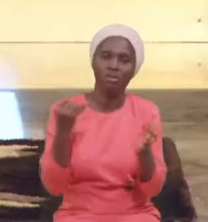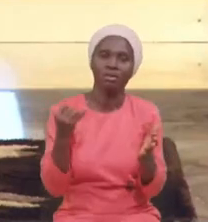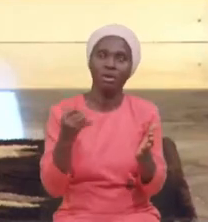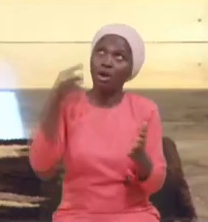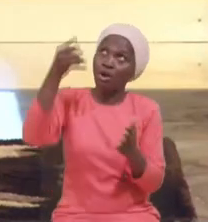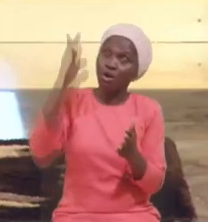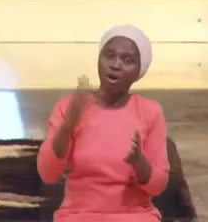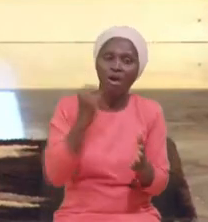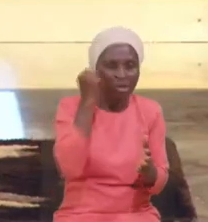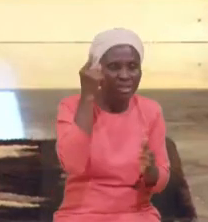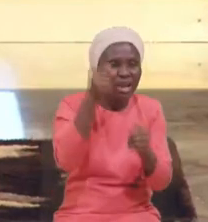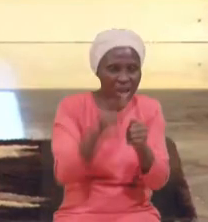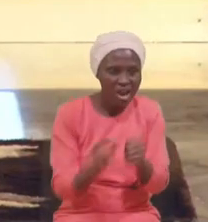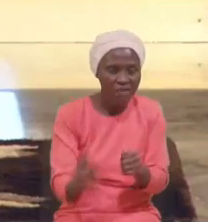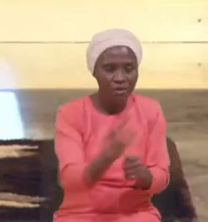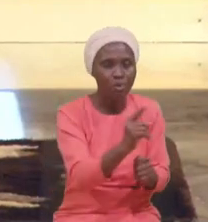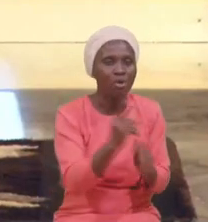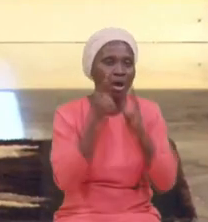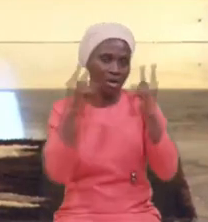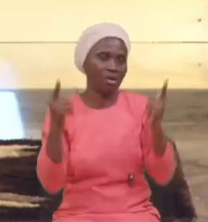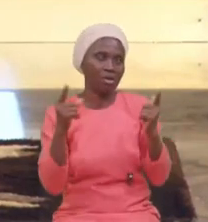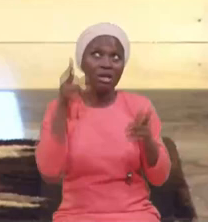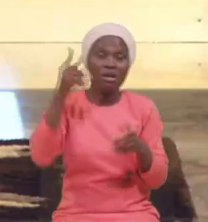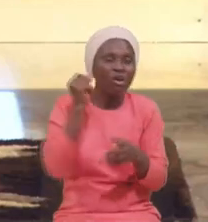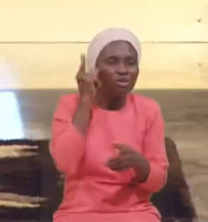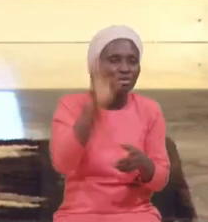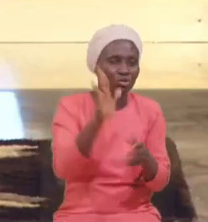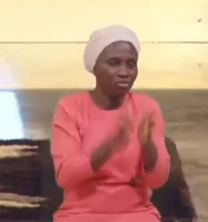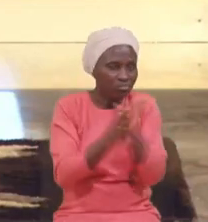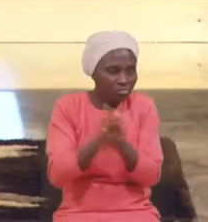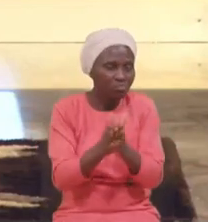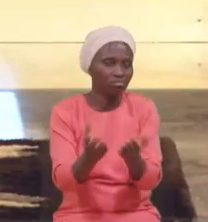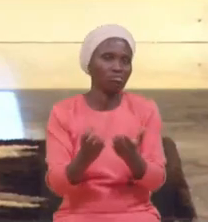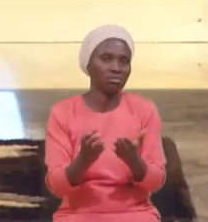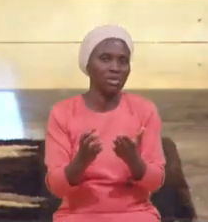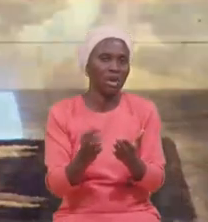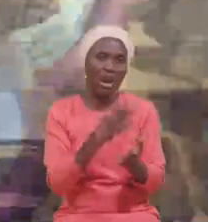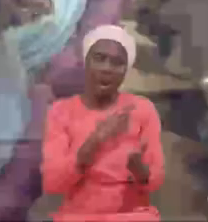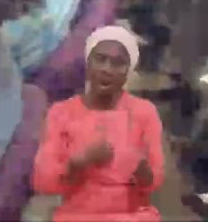Dieu comprend votre langage. Il comprend votre désir et gloire à Dieu.